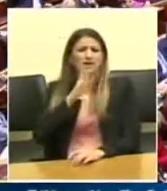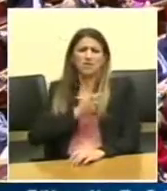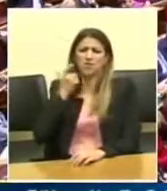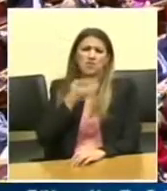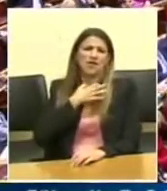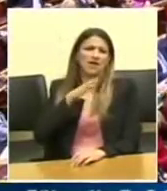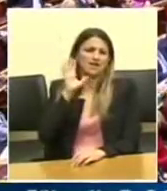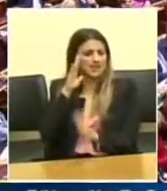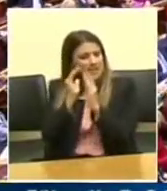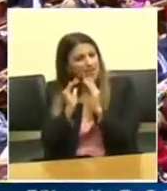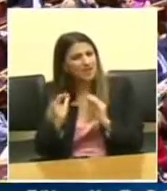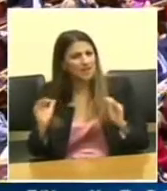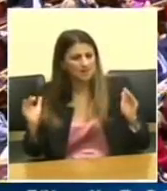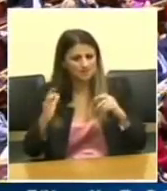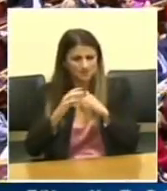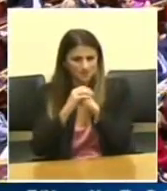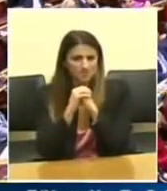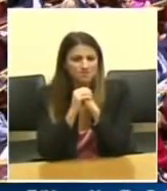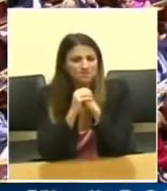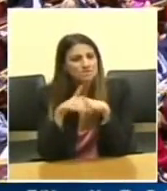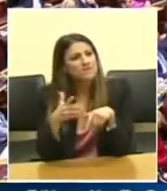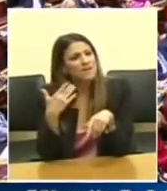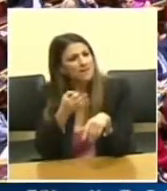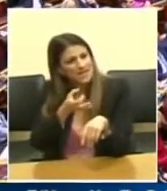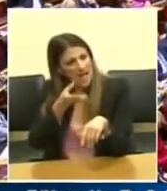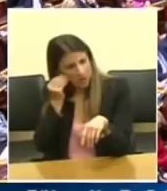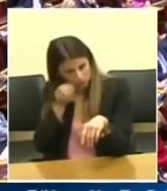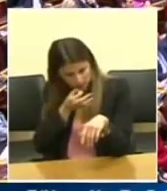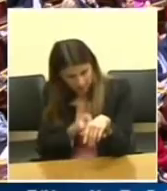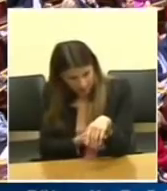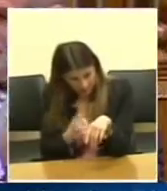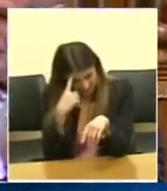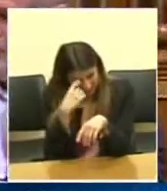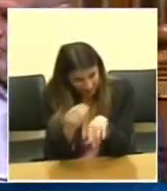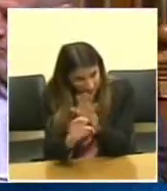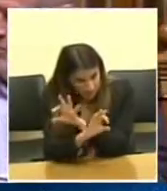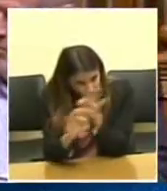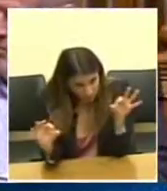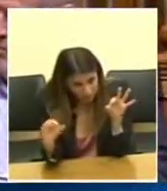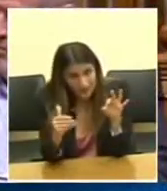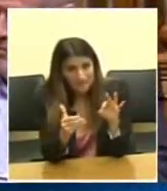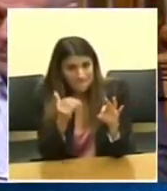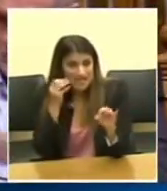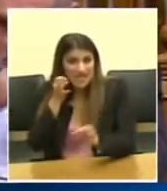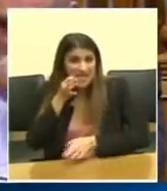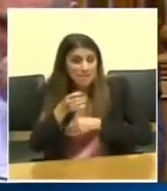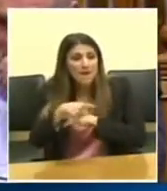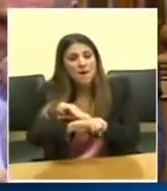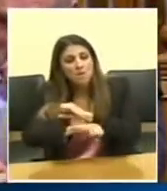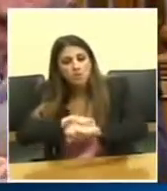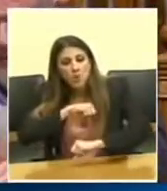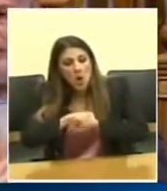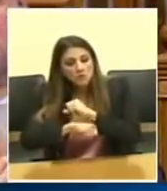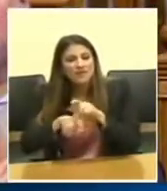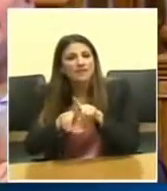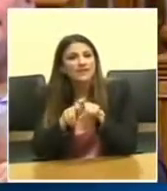ηρεμήστε. Κύριε Τζαβάρα, δεν ξέρω αν καταλάβατε τι είπα. Είπα ότι επιχειρείτε έναν πρωτοφανή για τα